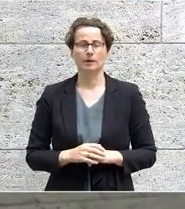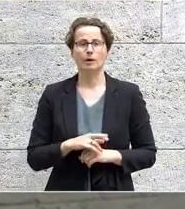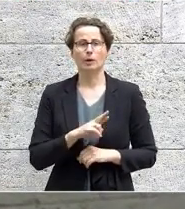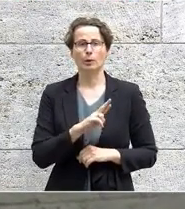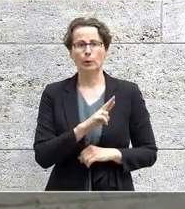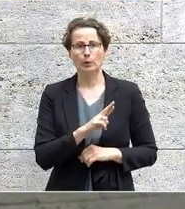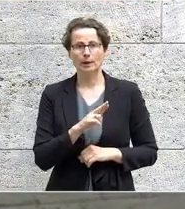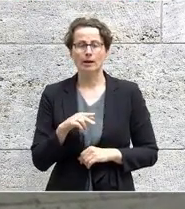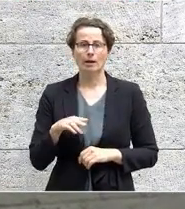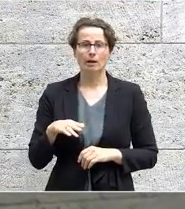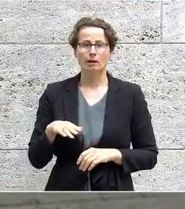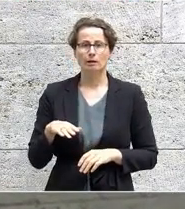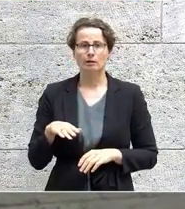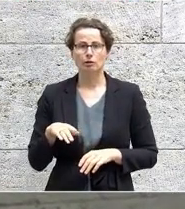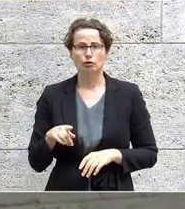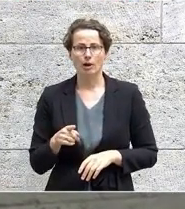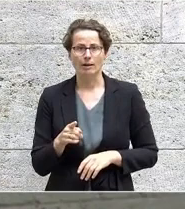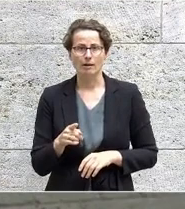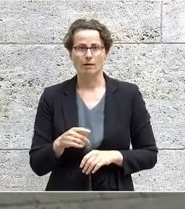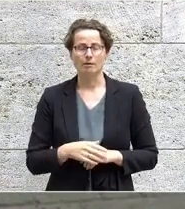Rüdiger Schleicher,